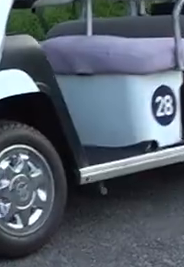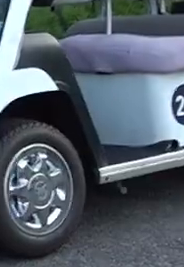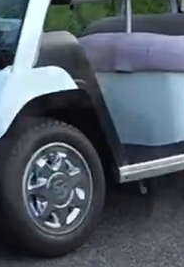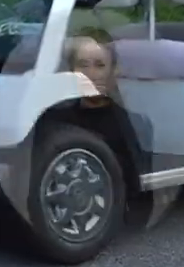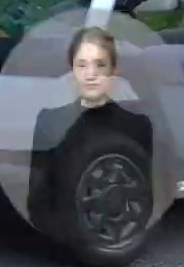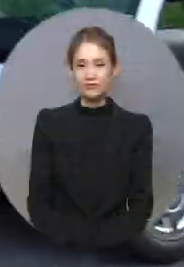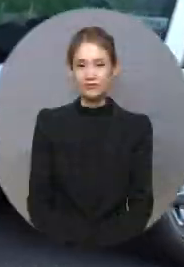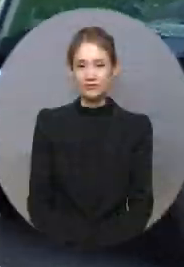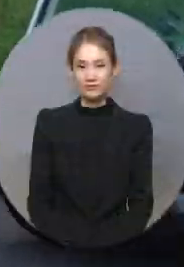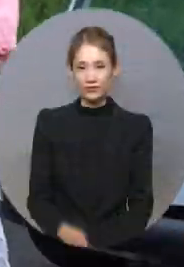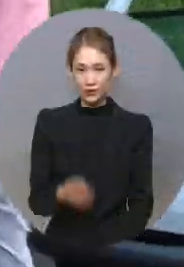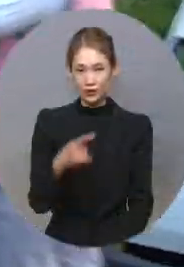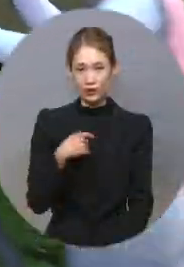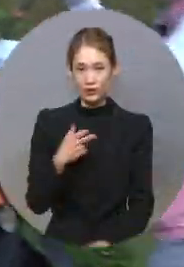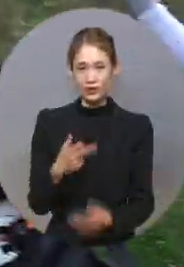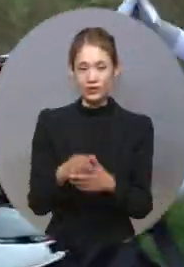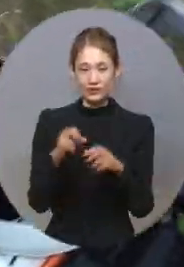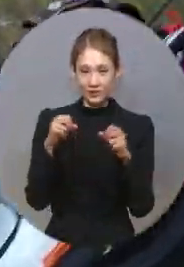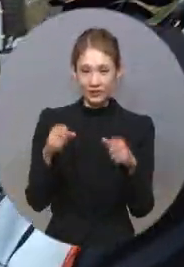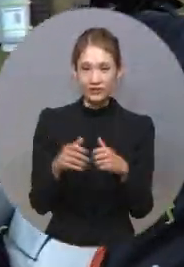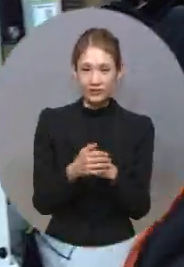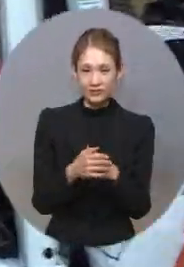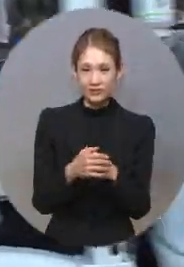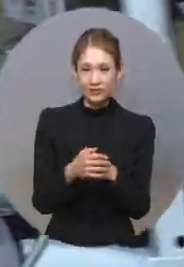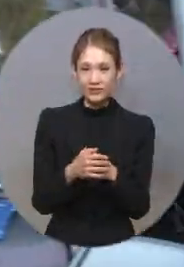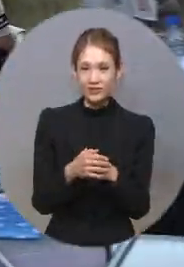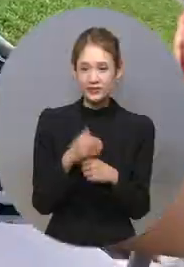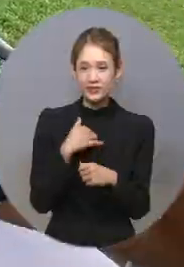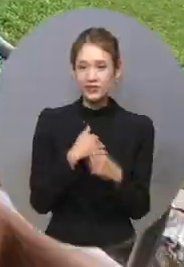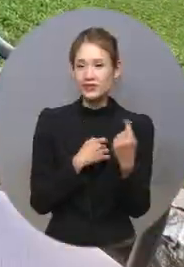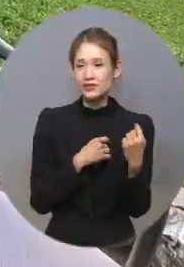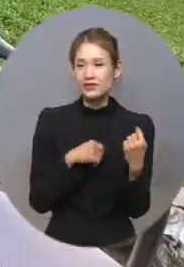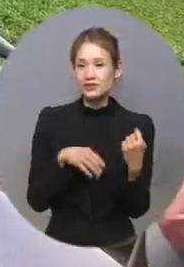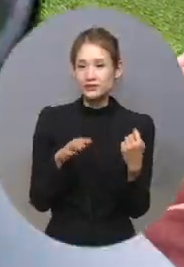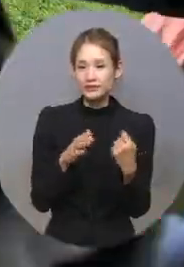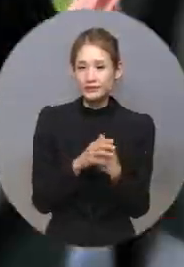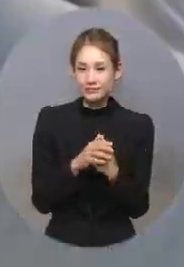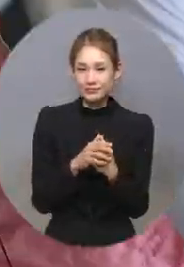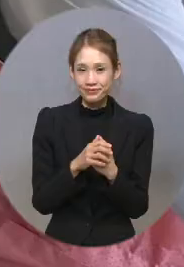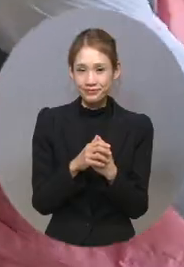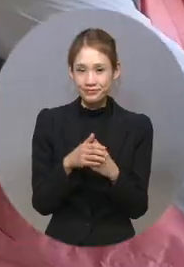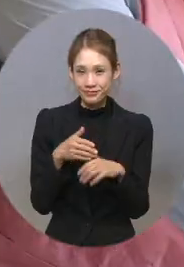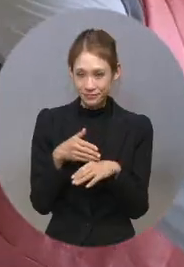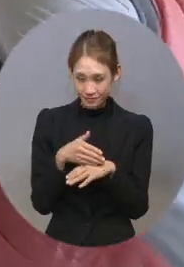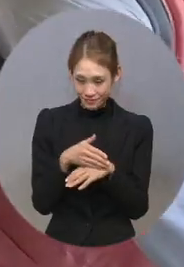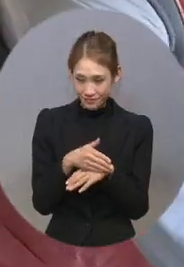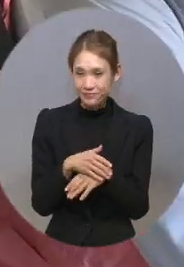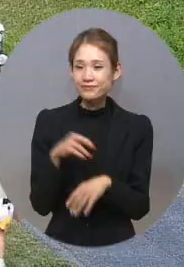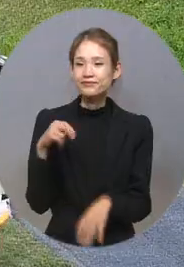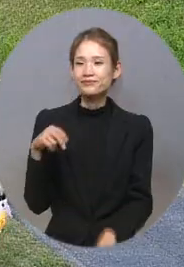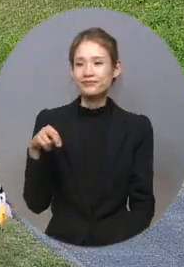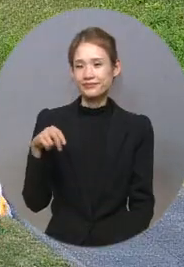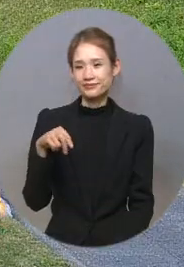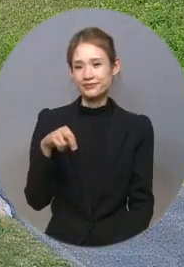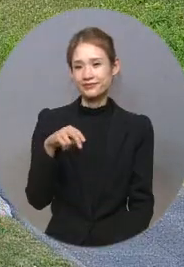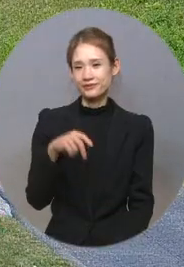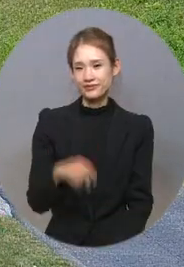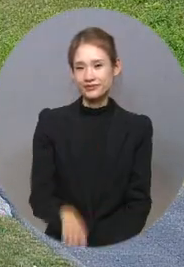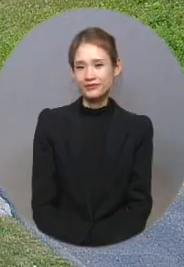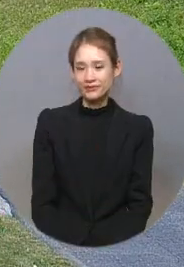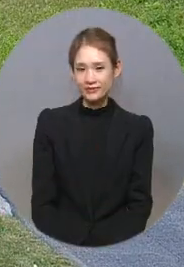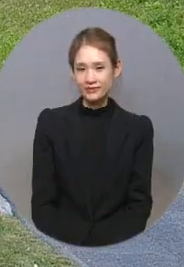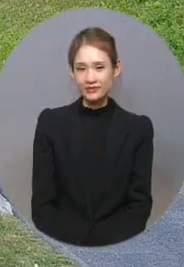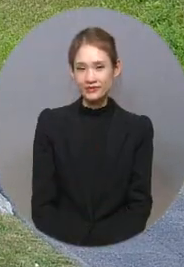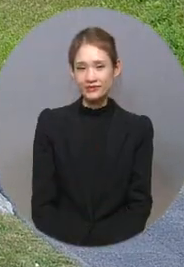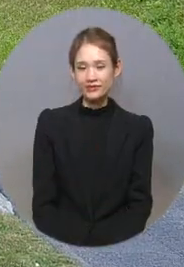오빠는 타고 가는데 가자. 저 해저드티 가 있을게요. 천천히 걸어오세요. 몸 푸시면서. 현수야